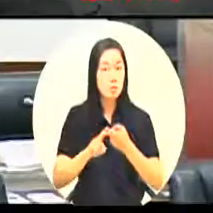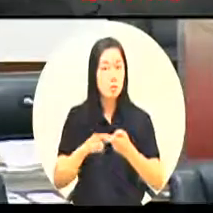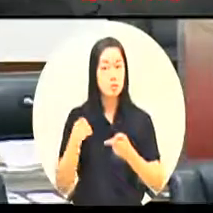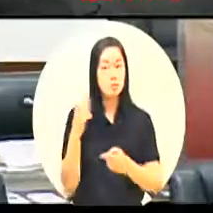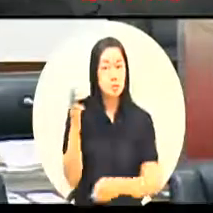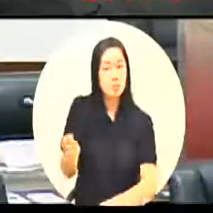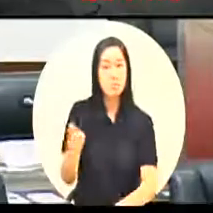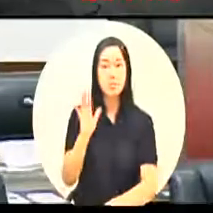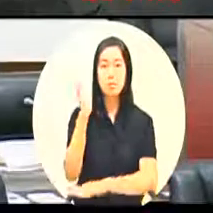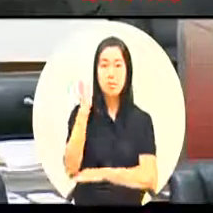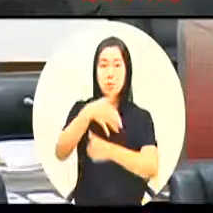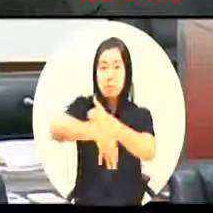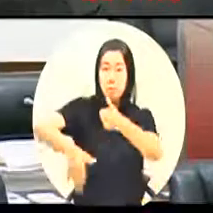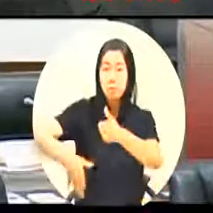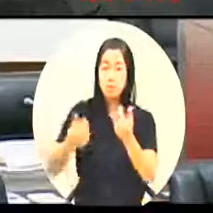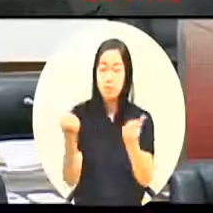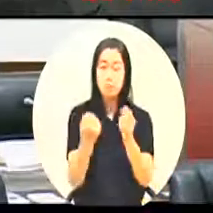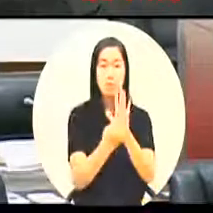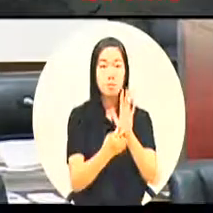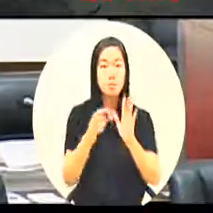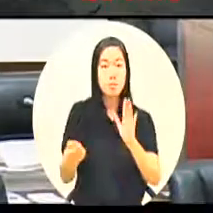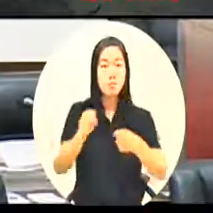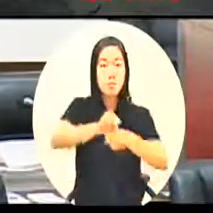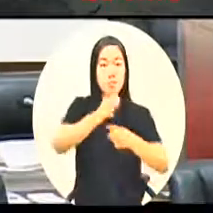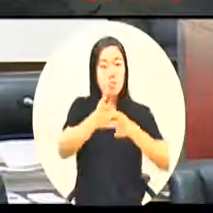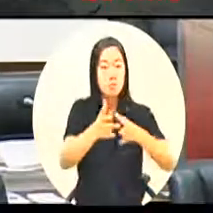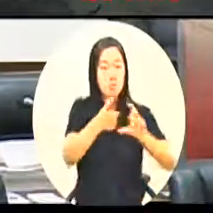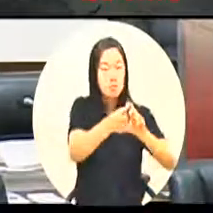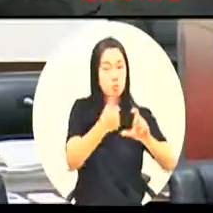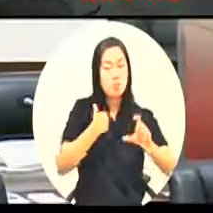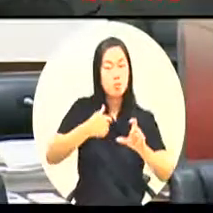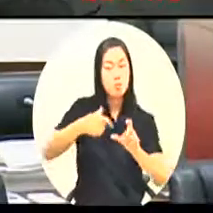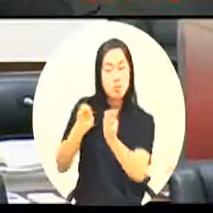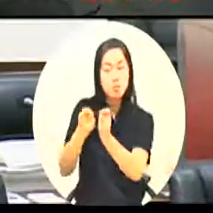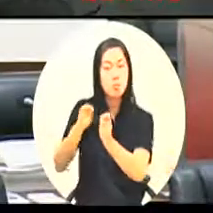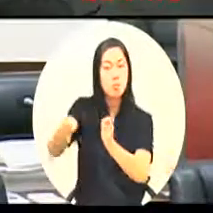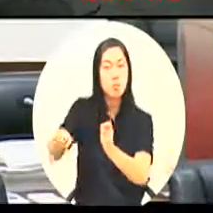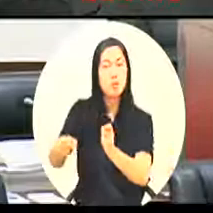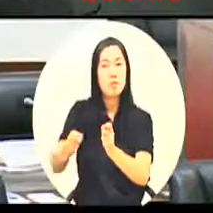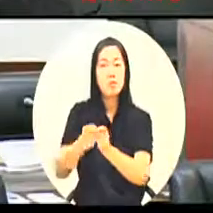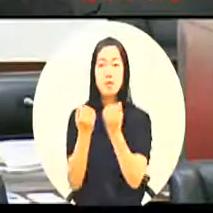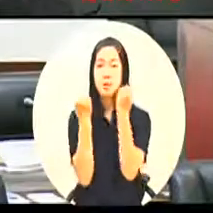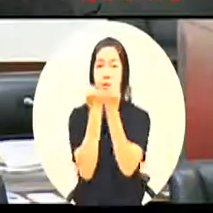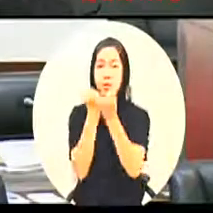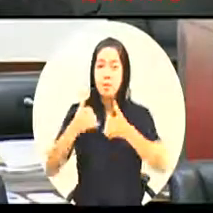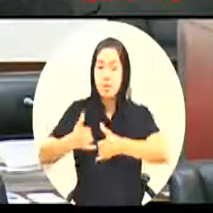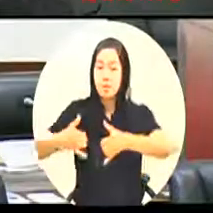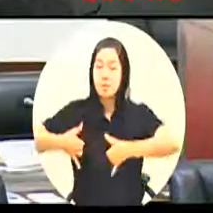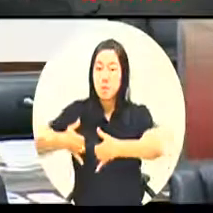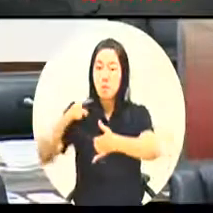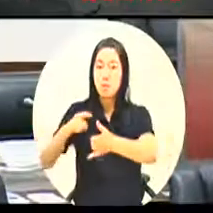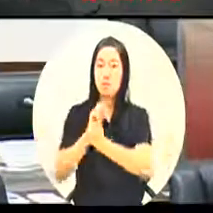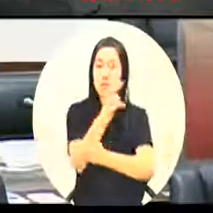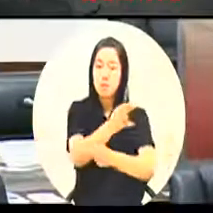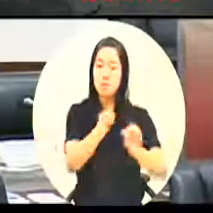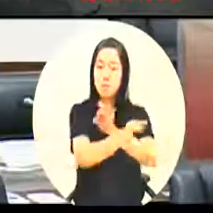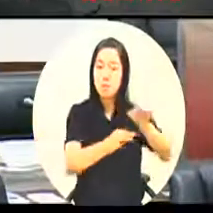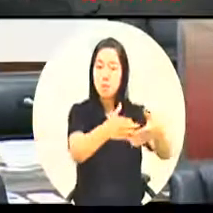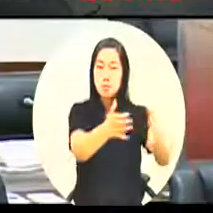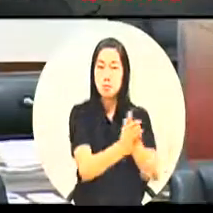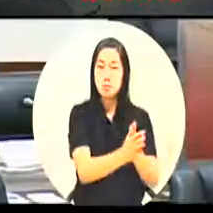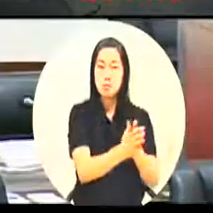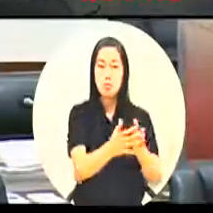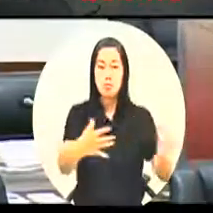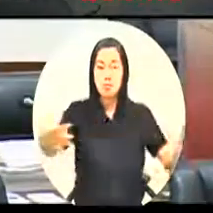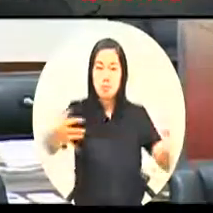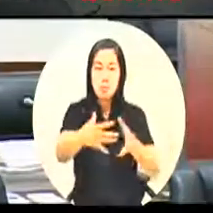相关单位，譬如你如果加工区旁边我讲的德民路、南池加工区，就请经济部来花共同负